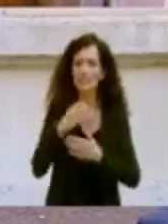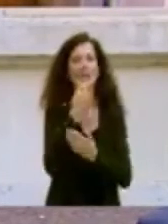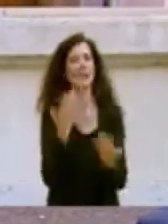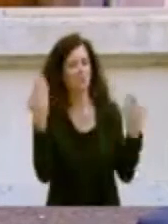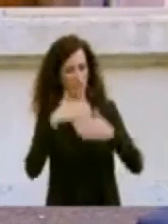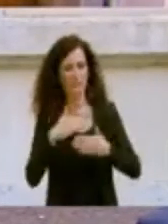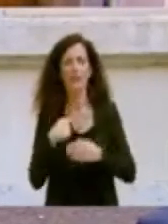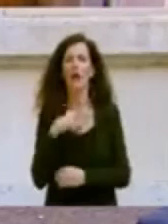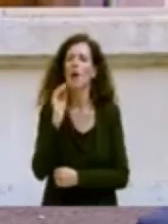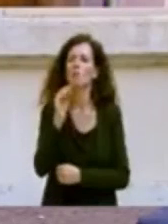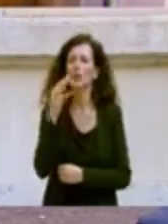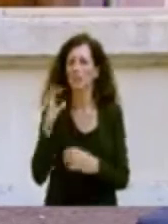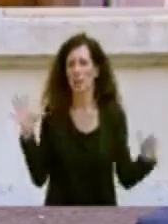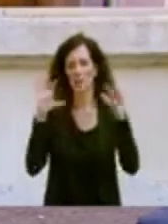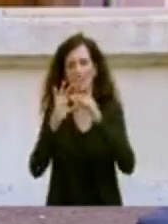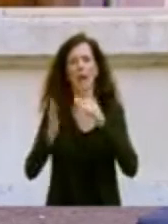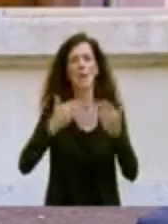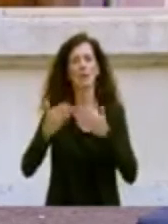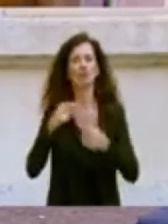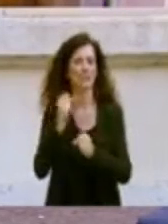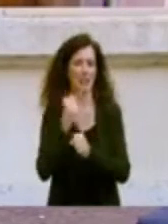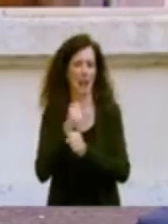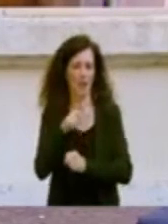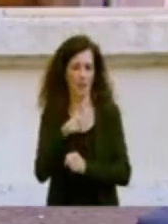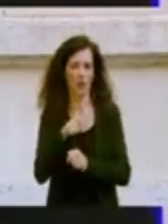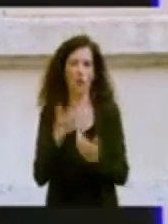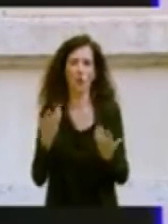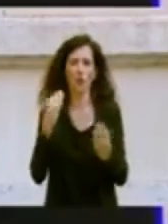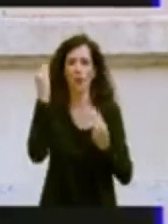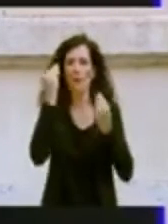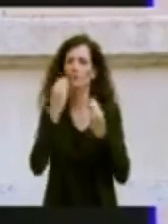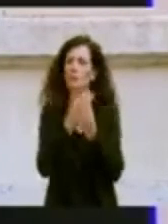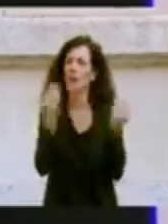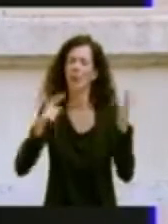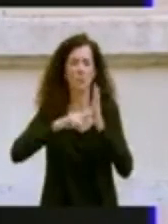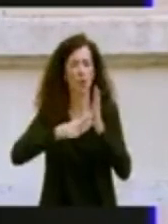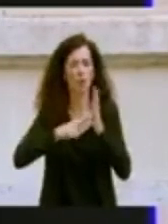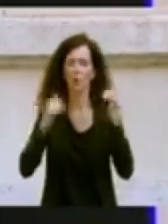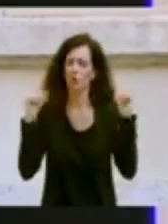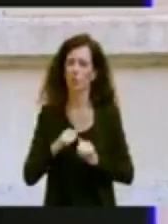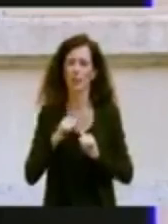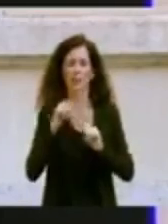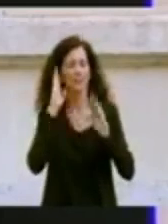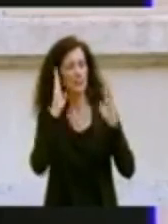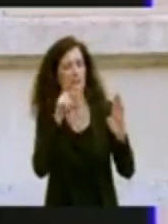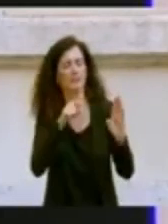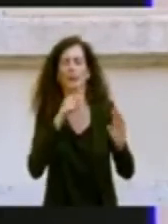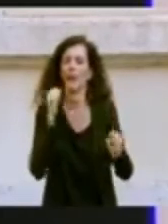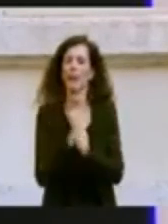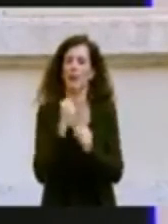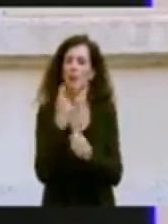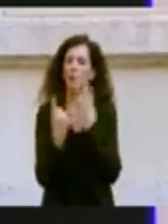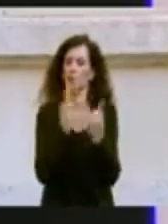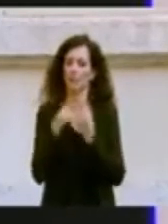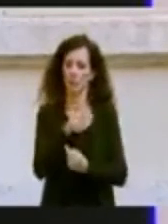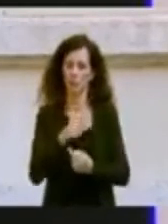e che penso sia al centro dei pensieri di e milioni di cittadini italiani Ecco io volevo pensare